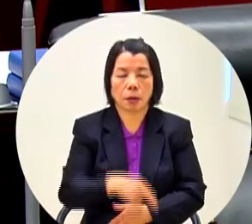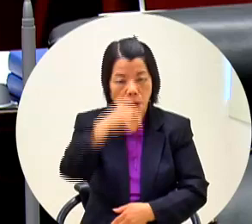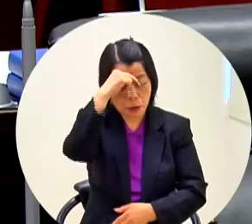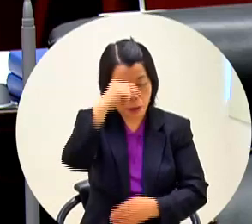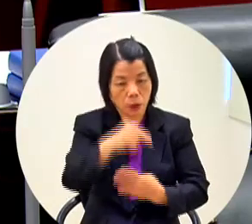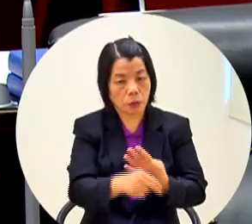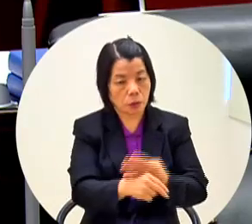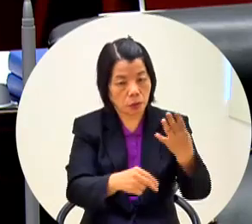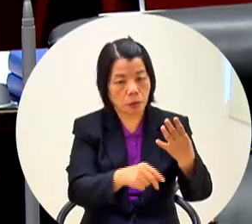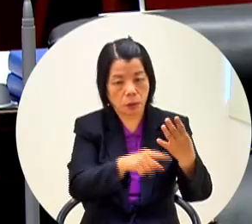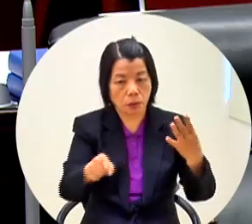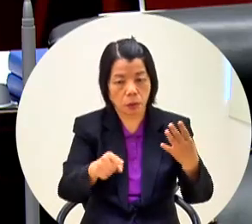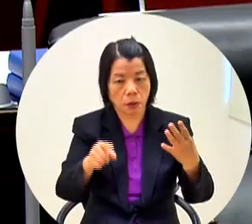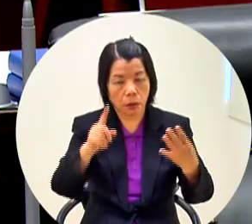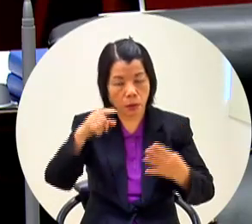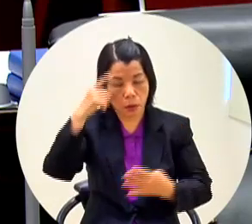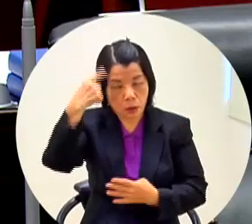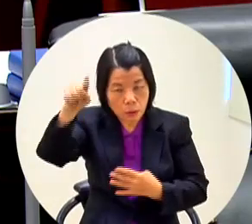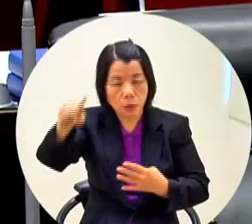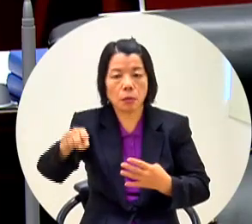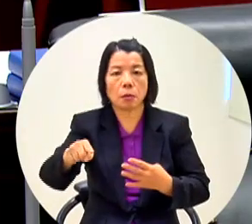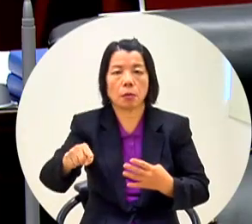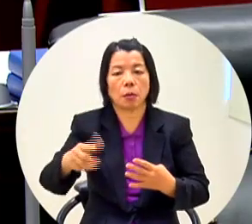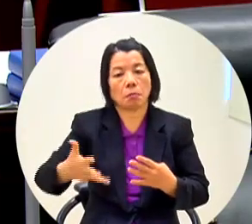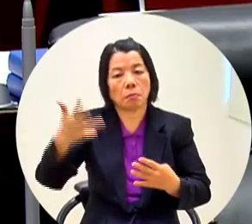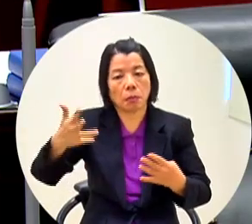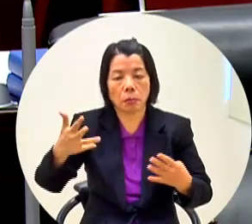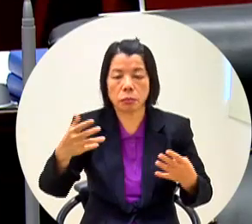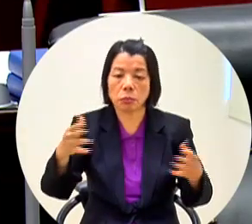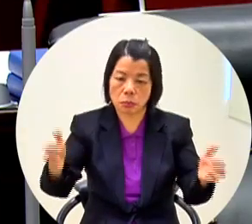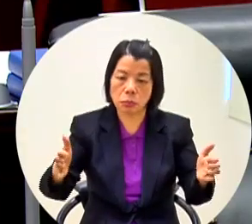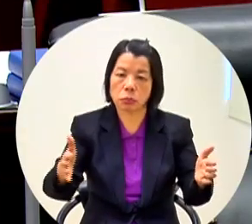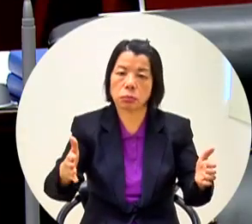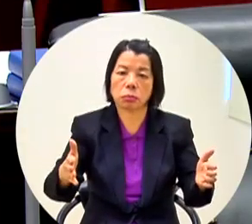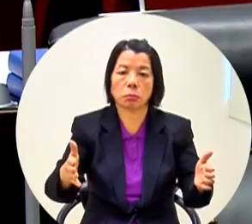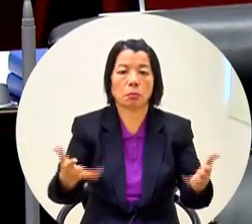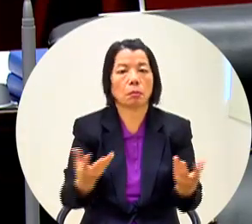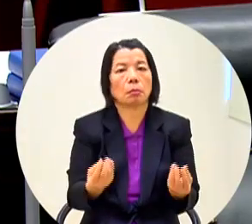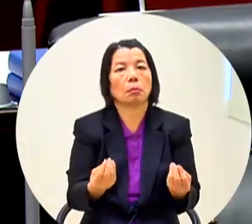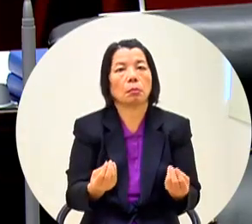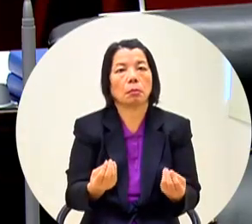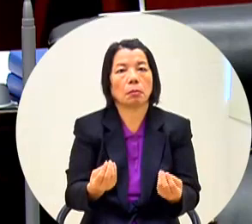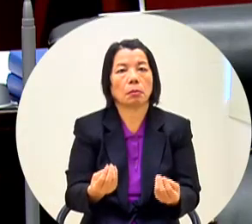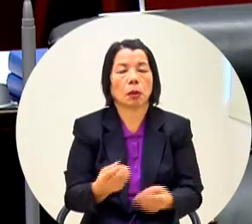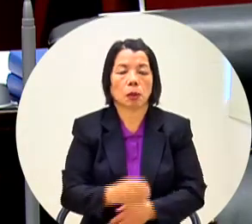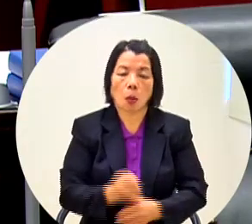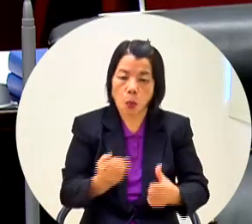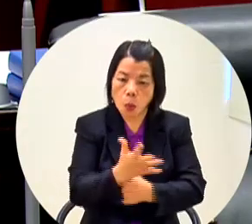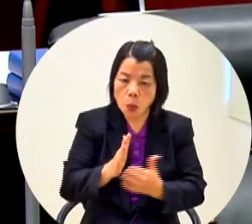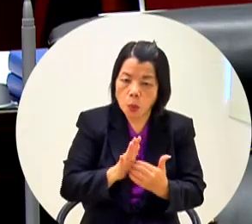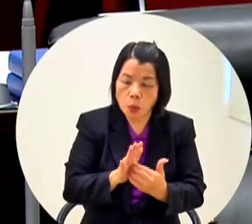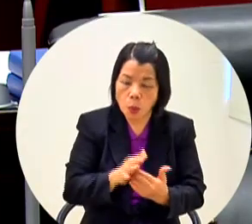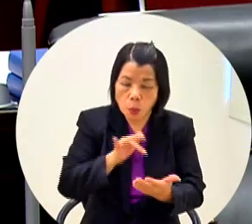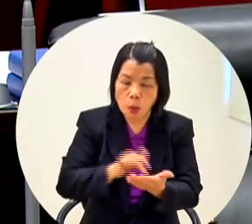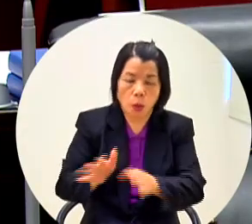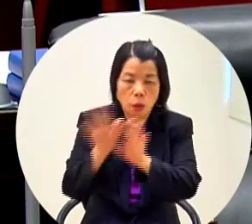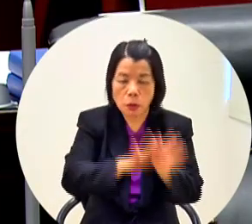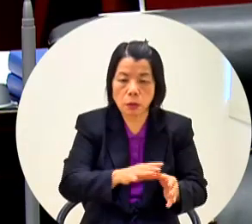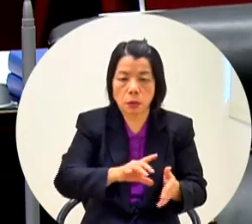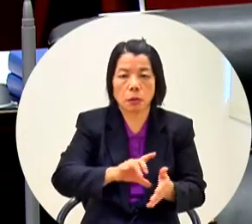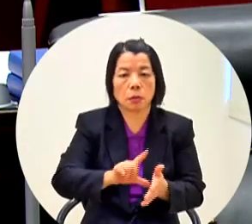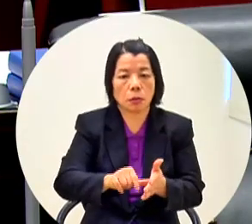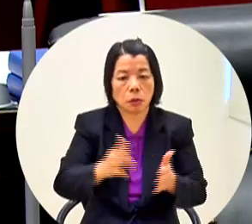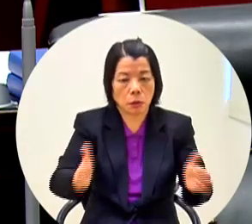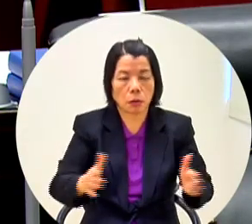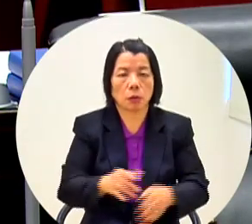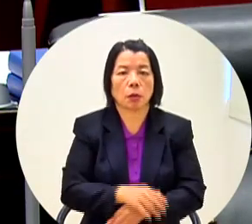到隔天早上的8点之前，这个怎么办？因为有很多在防疫期间哈，很希望能够到原乡部